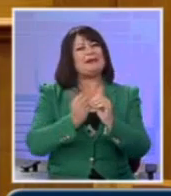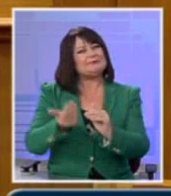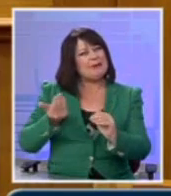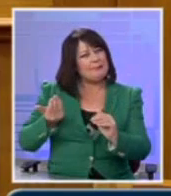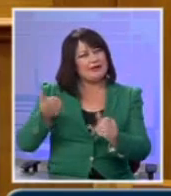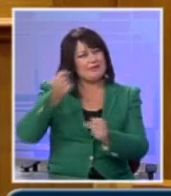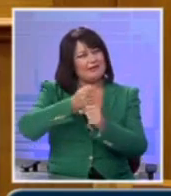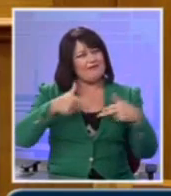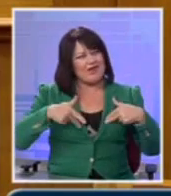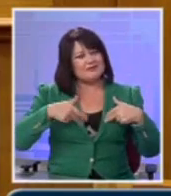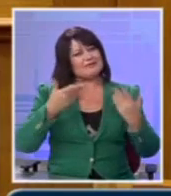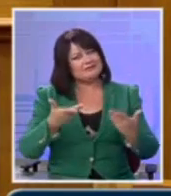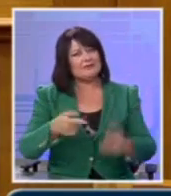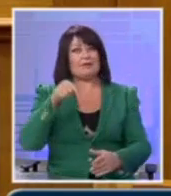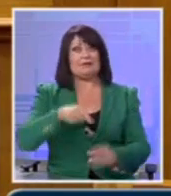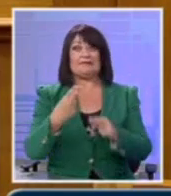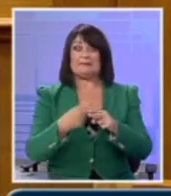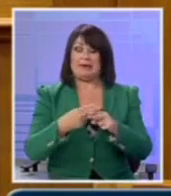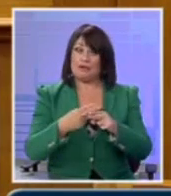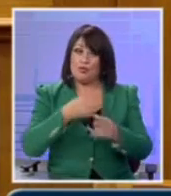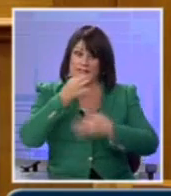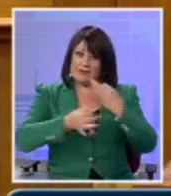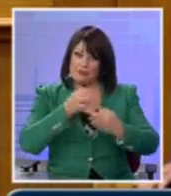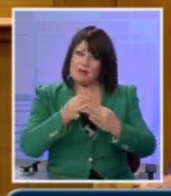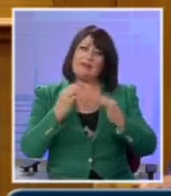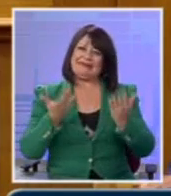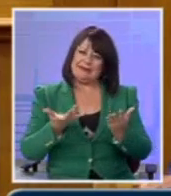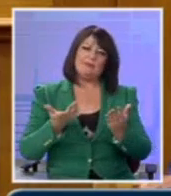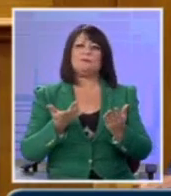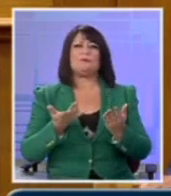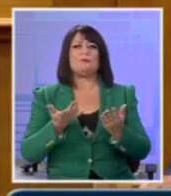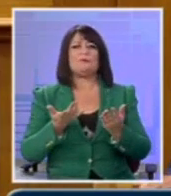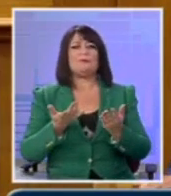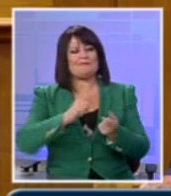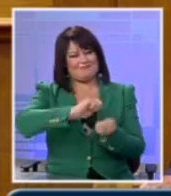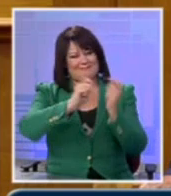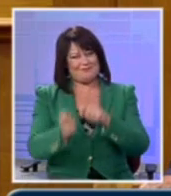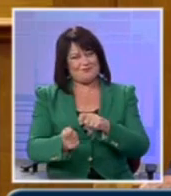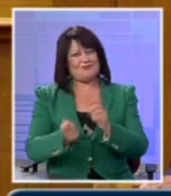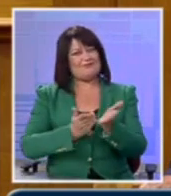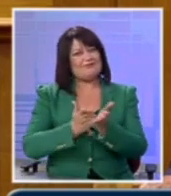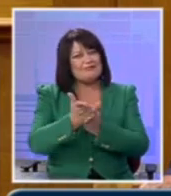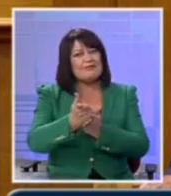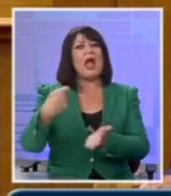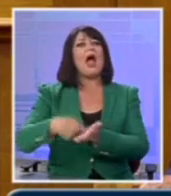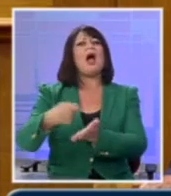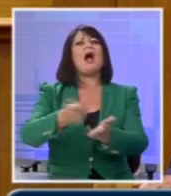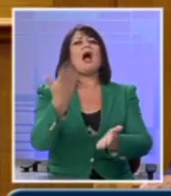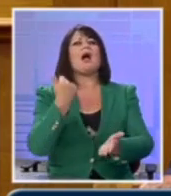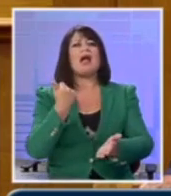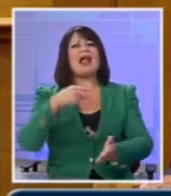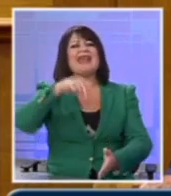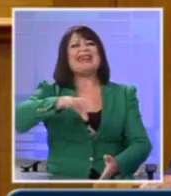διακυβέρνησης. Ξεχωριστή θέση σε αυτές τις πρωτοβουλίες έχουν μεταξύ άλλων η αποκατάσταση και η δικαίωση των απλήρωτων ναυτικών της